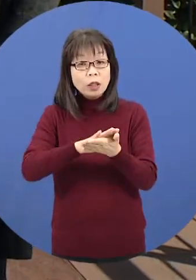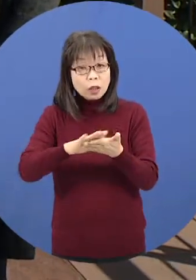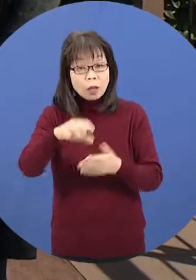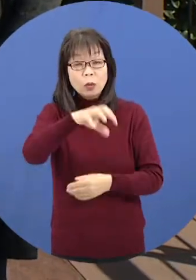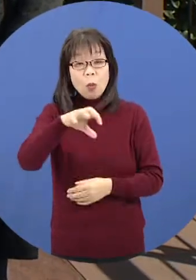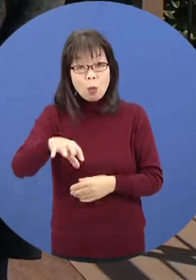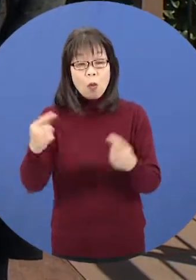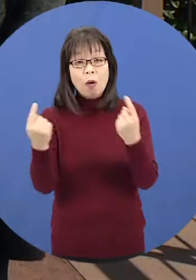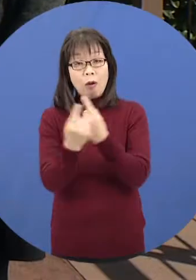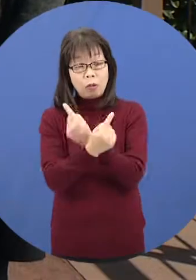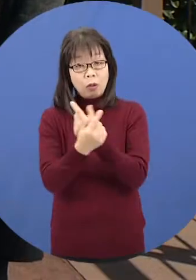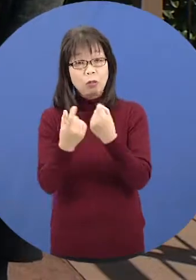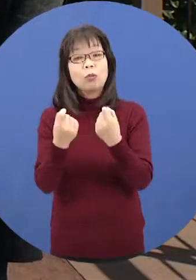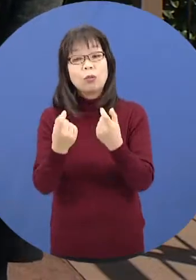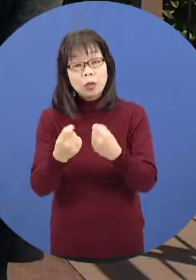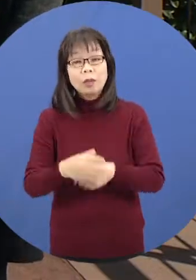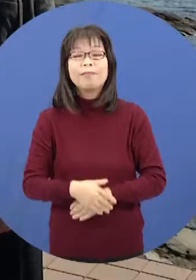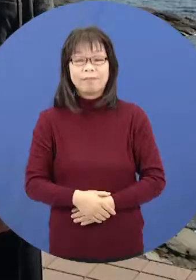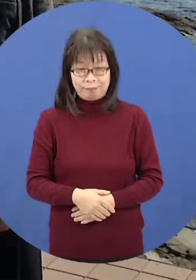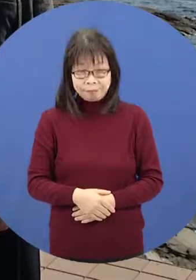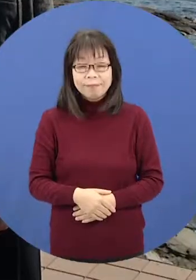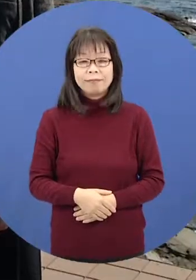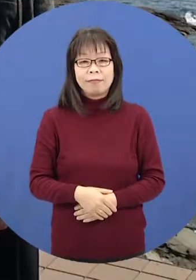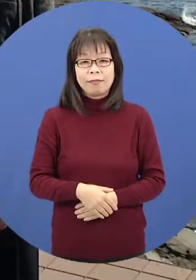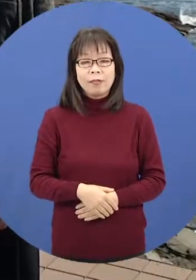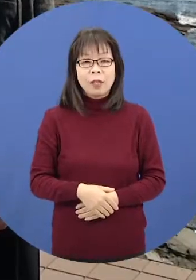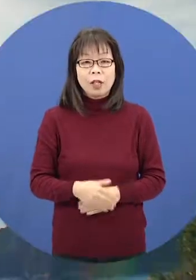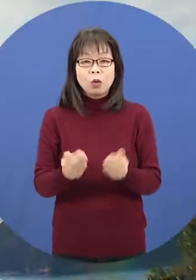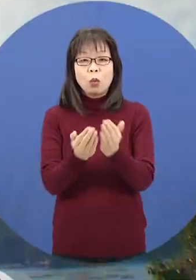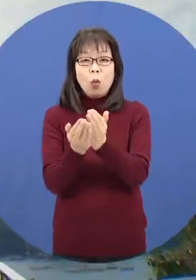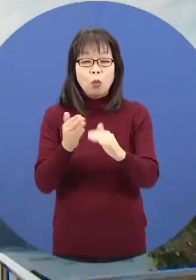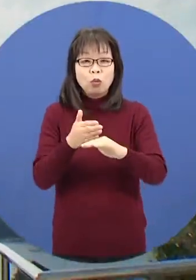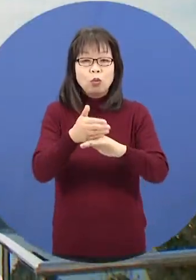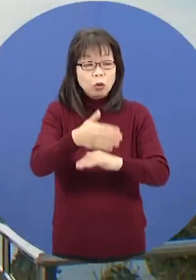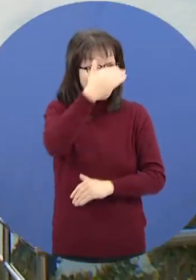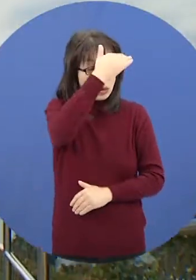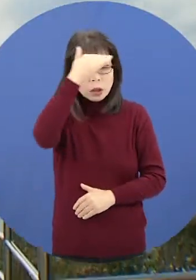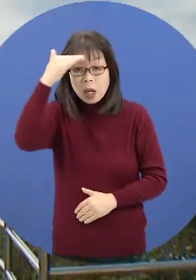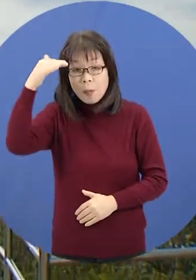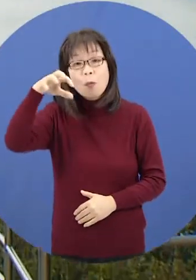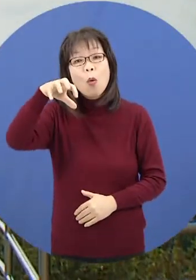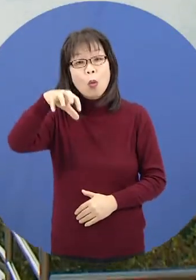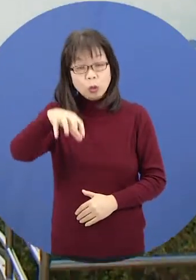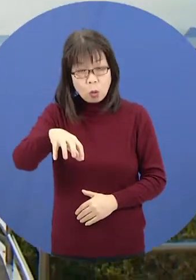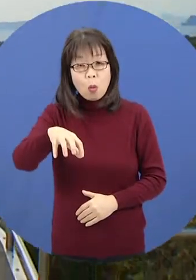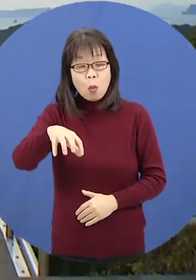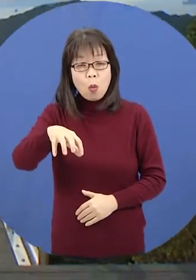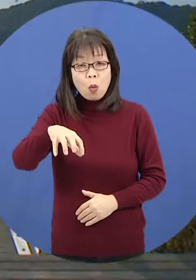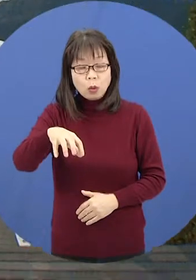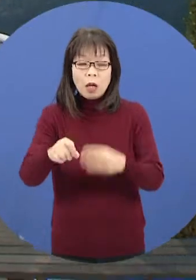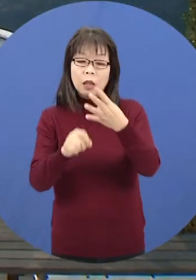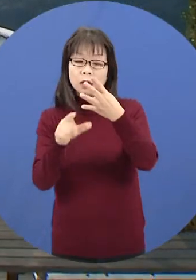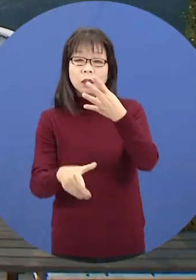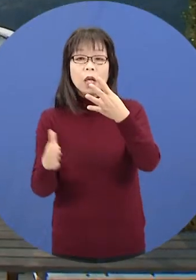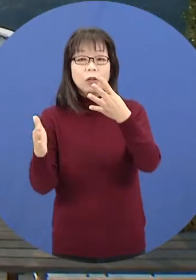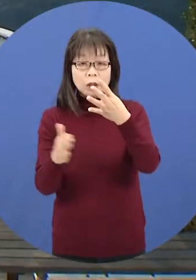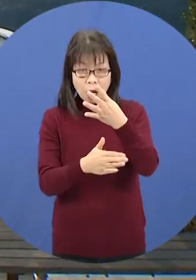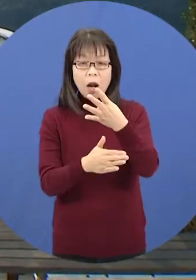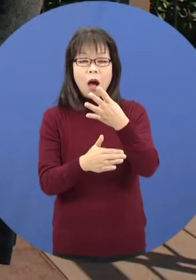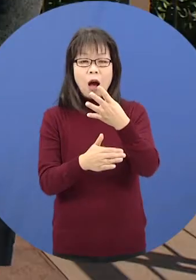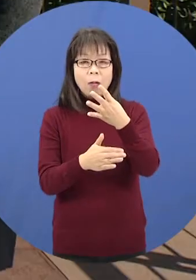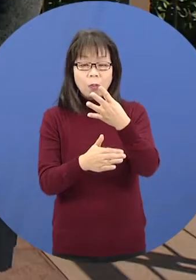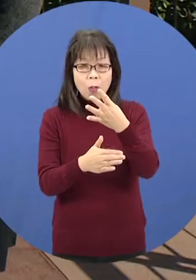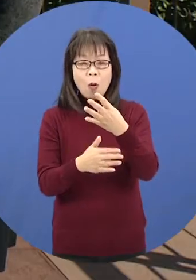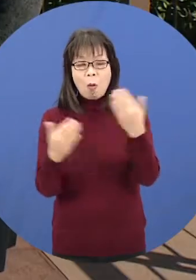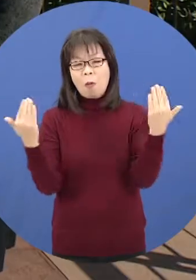ポットが便利になったんですよね。 九十九島を望む船越展望所の整備も進めていて、4月からはより安全